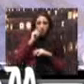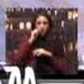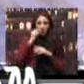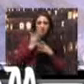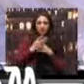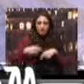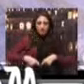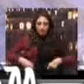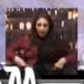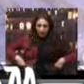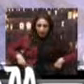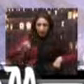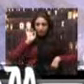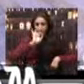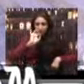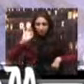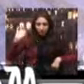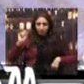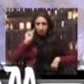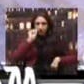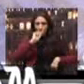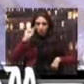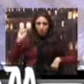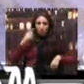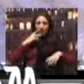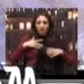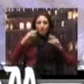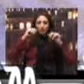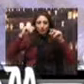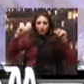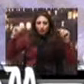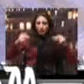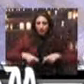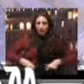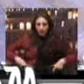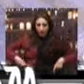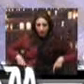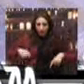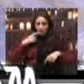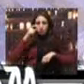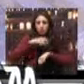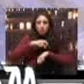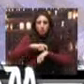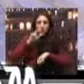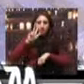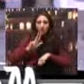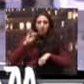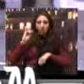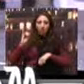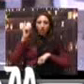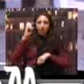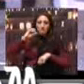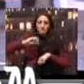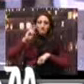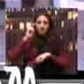وجود حصوات بالكلى واحتاج عملية لتفتيت الحصوات. البرنامج بالتعاون مع مستشفى المروة ودكتور طارق الصدفي الحمد